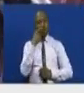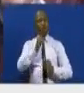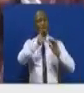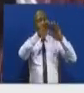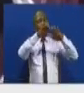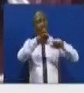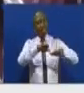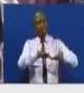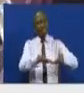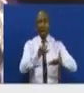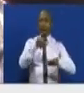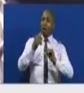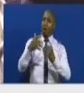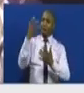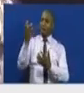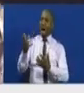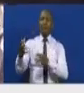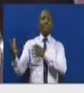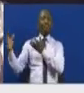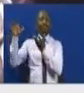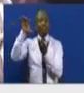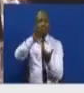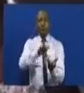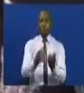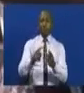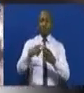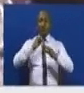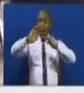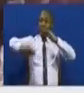sana. Ndio. Aweke mawe na kuweza kupata kalafati.